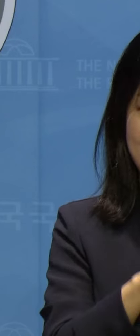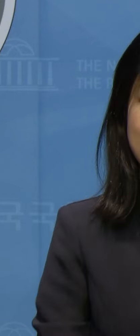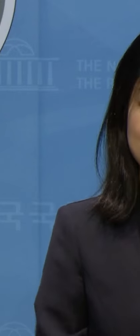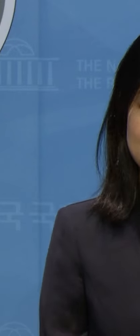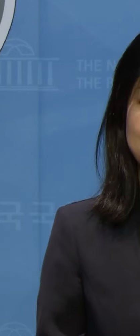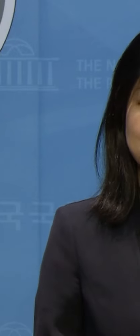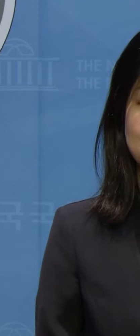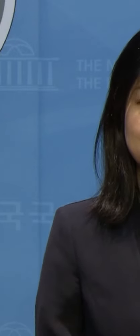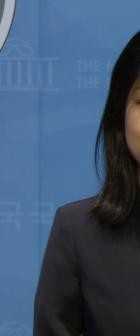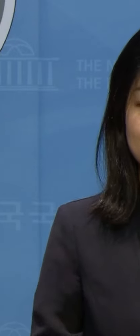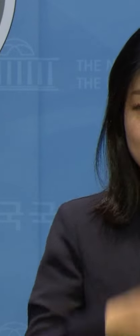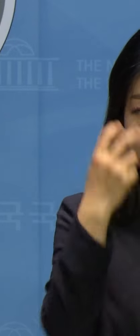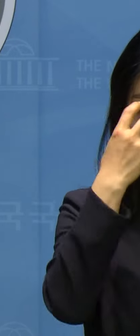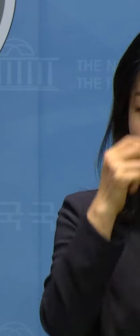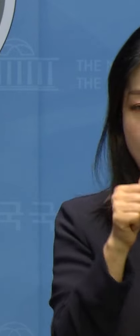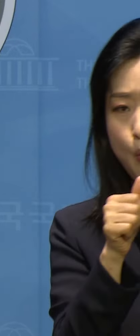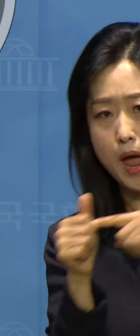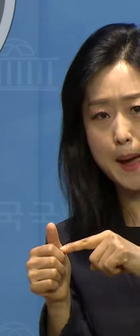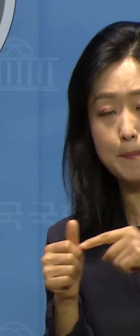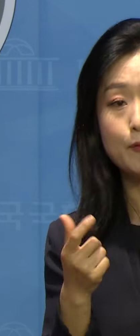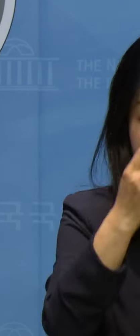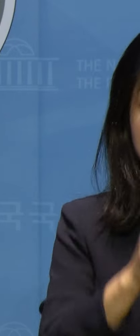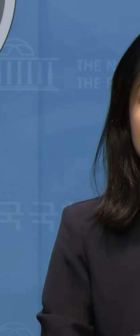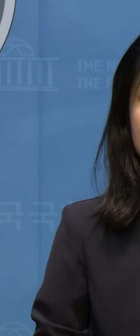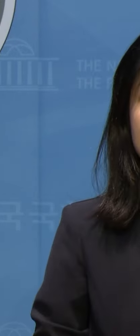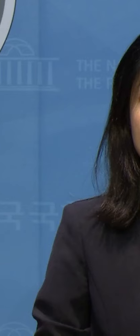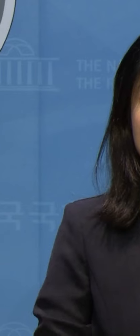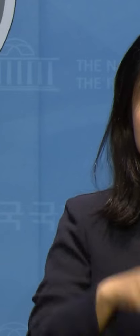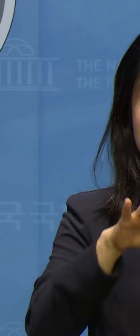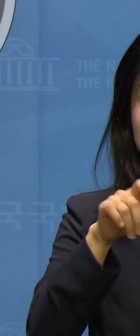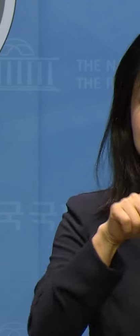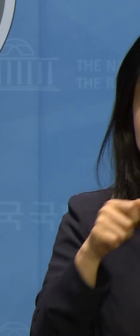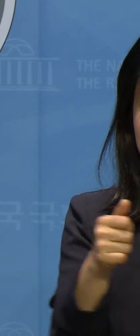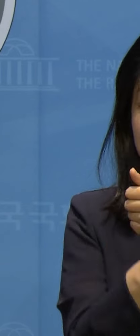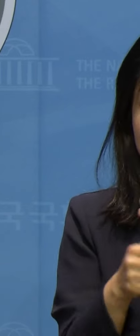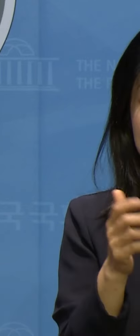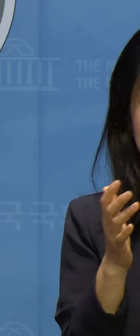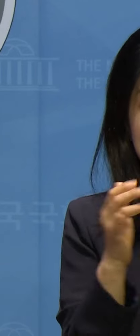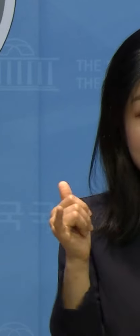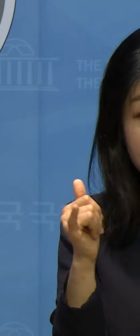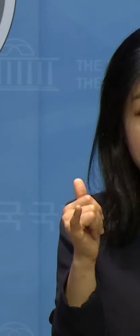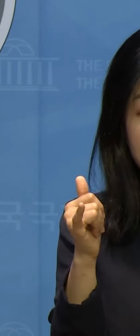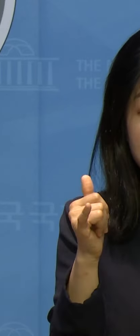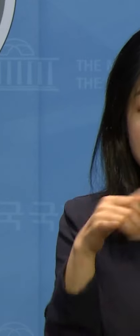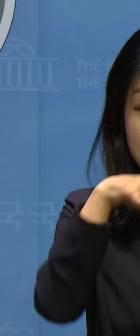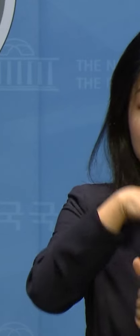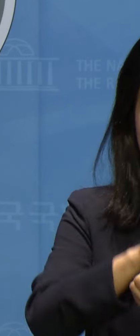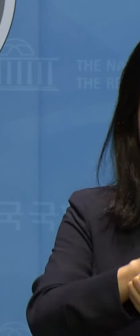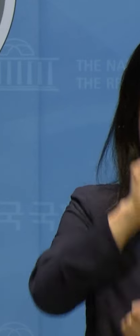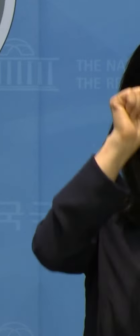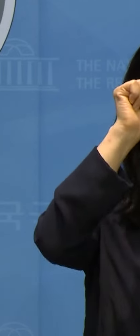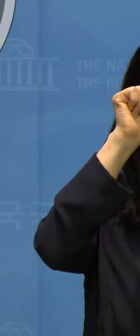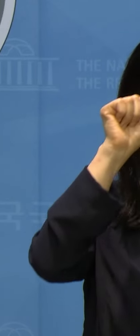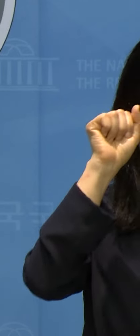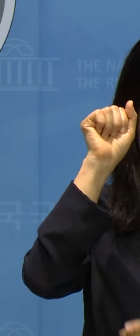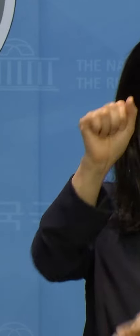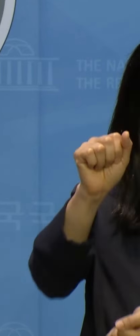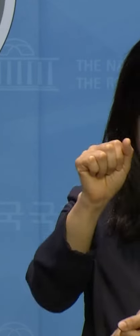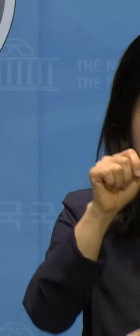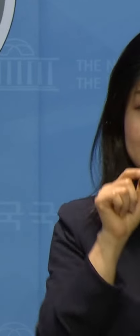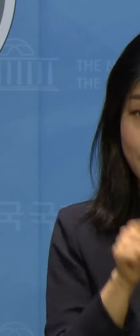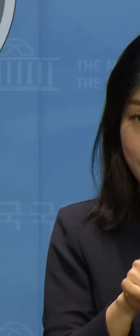명백한 수사 외압이라고 생각합니다 방심이 직원에 대해서 법원이 발부한 영장을 집행하는